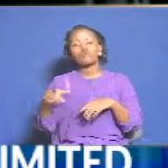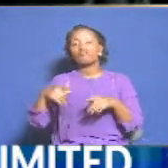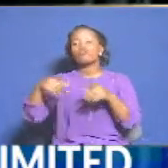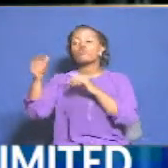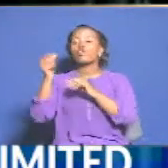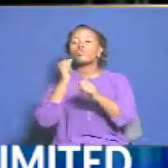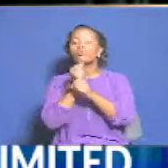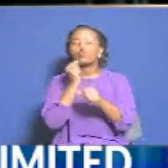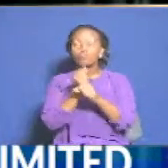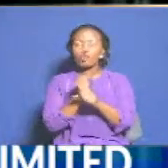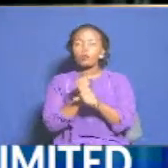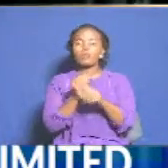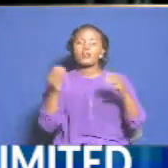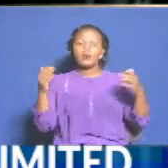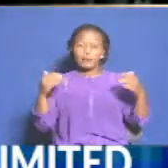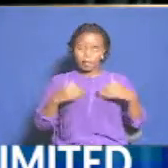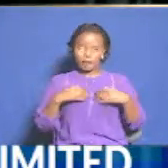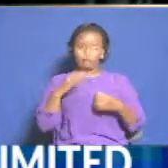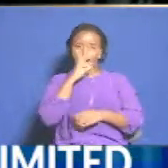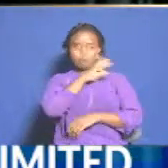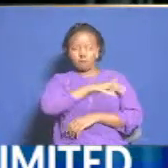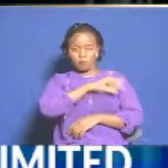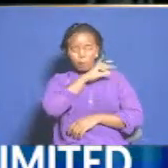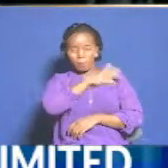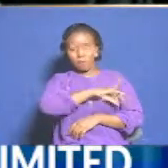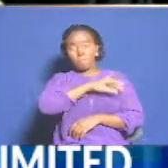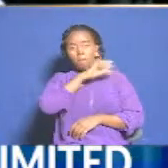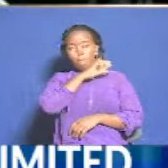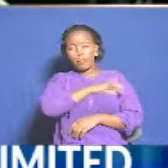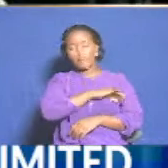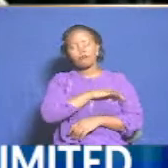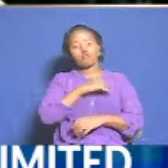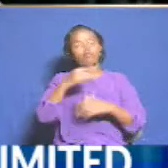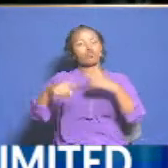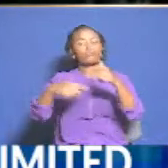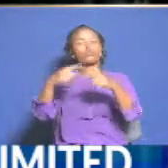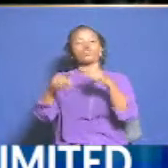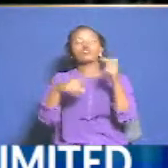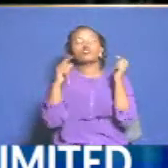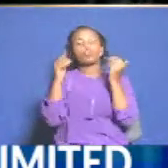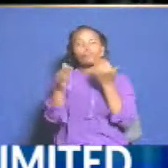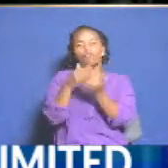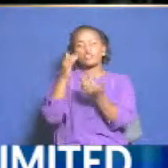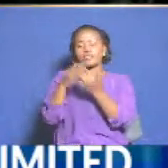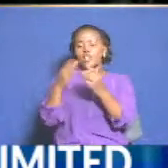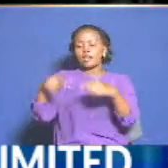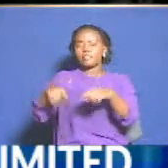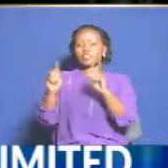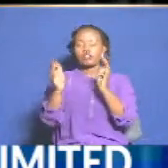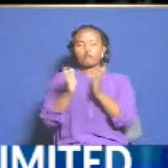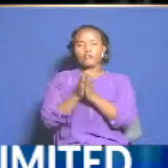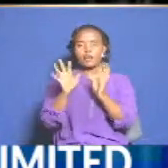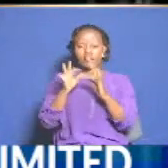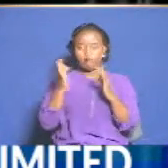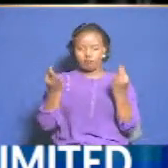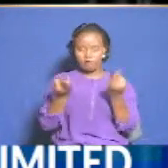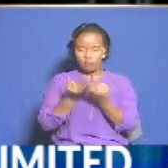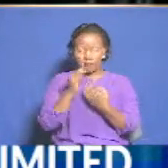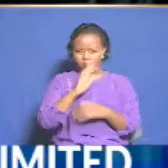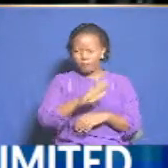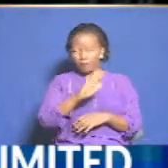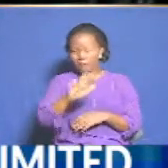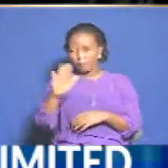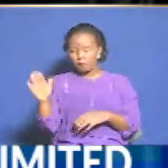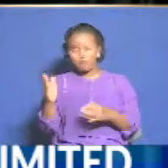ambayo itampatia mapato ya kujisimamia yeye na jamii yake. Na mambo